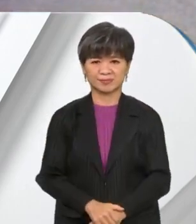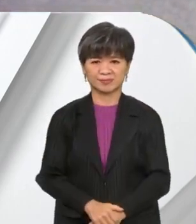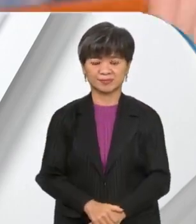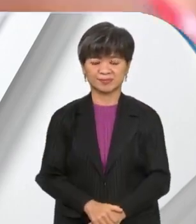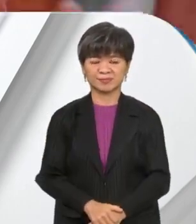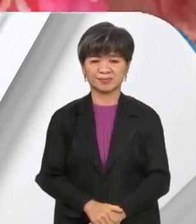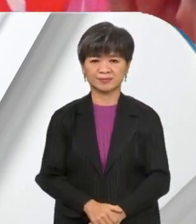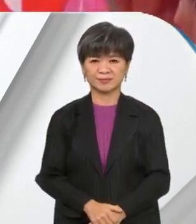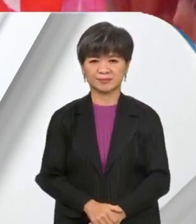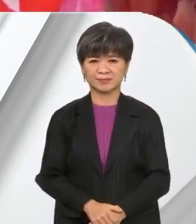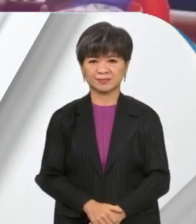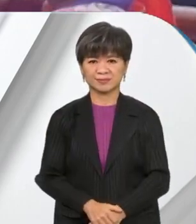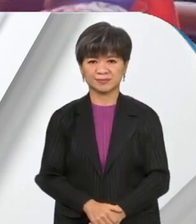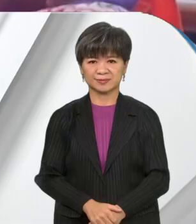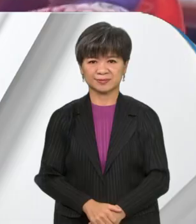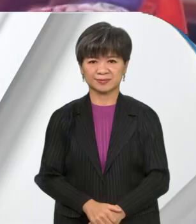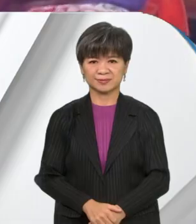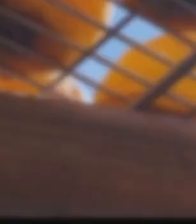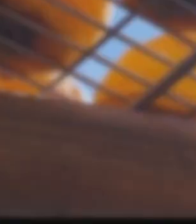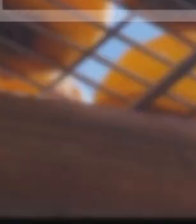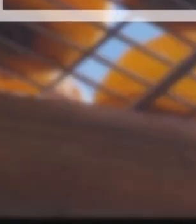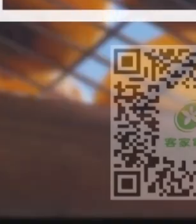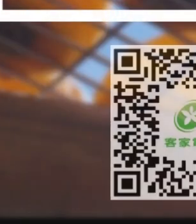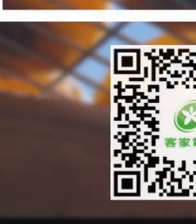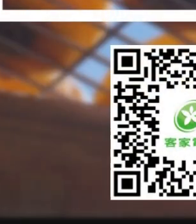下个新闻，您继续千米之综合报道。